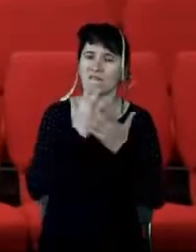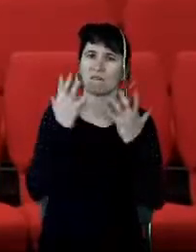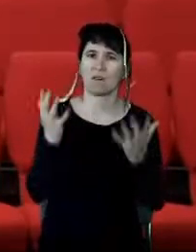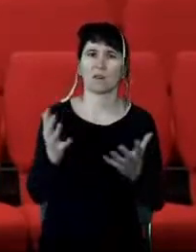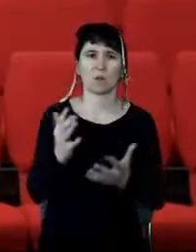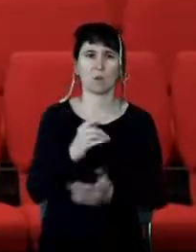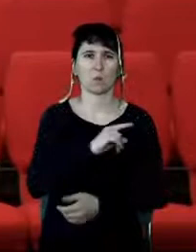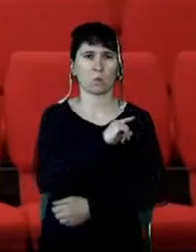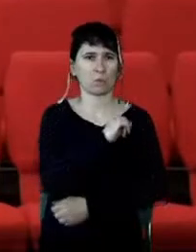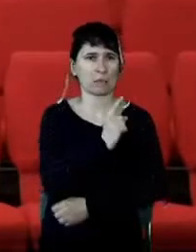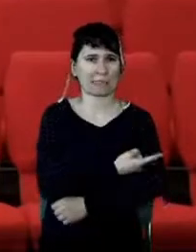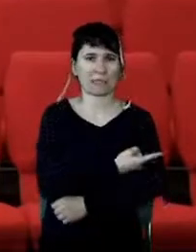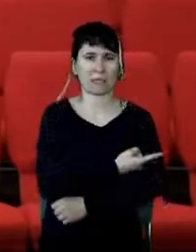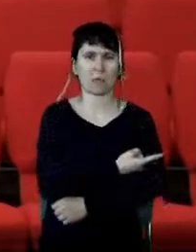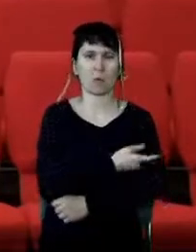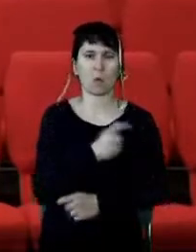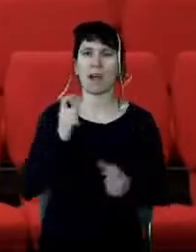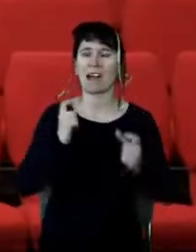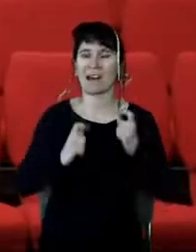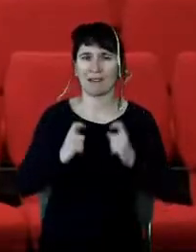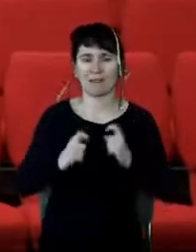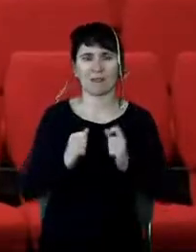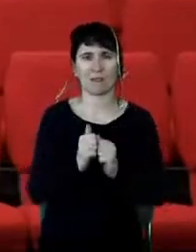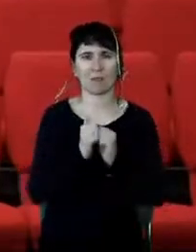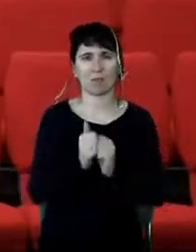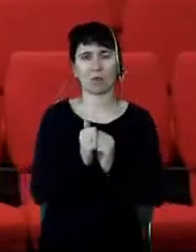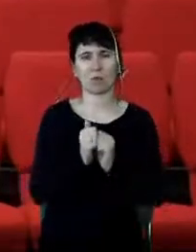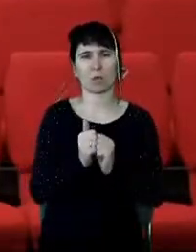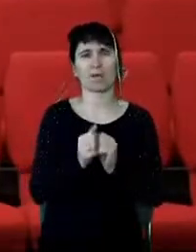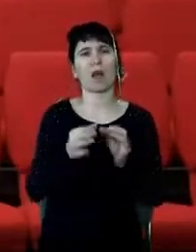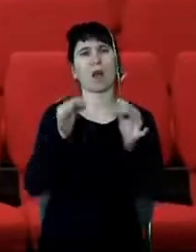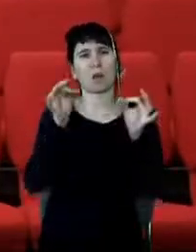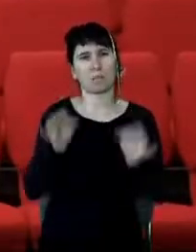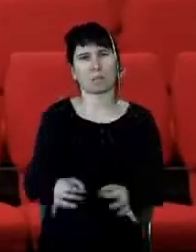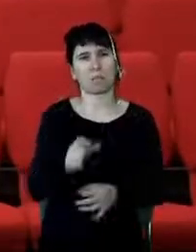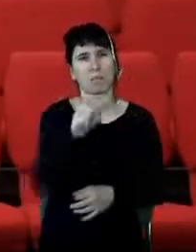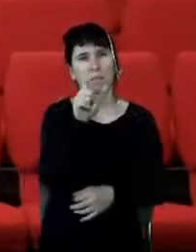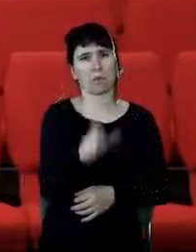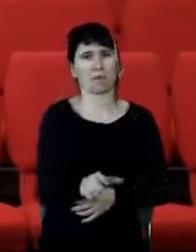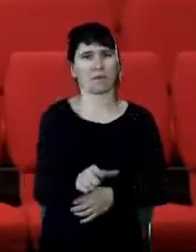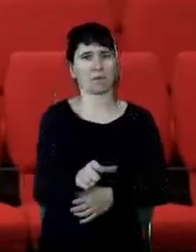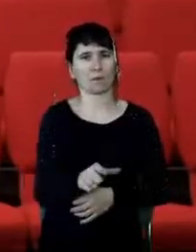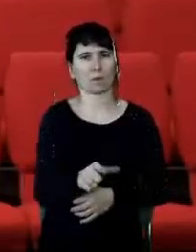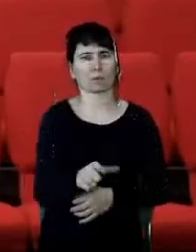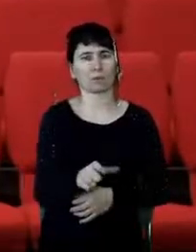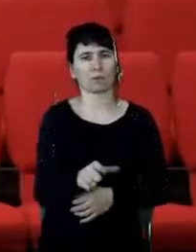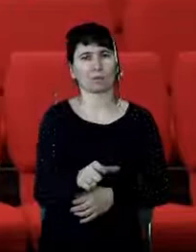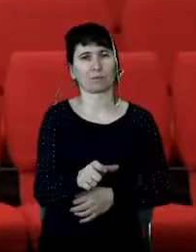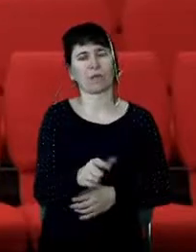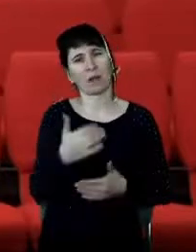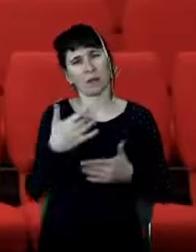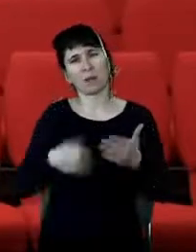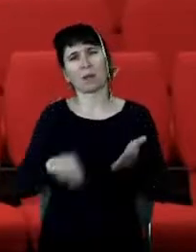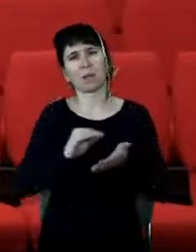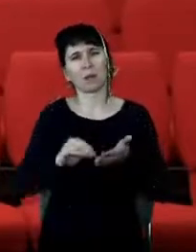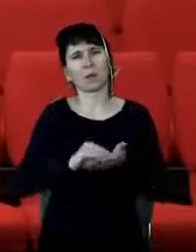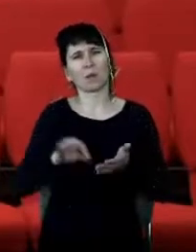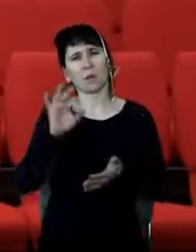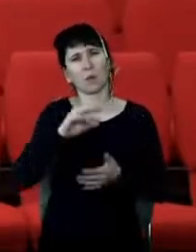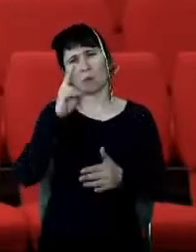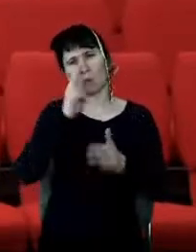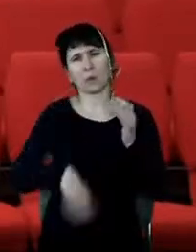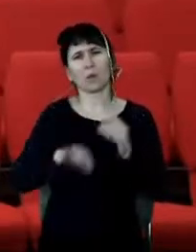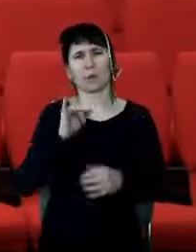ревна молитва праведного. І там про Іллю далі згадуються слова. Про те, що Ілля молився, і дощу не було, а